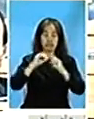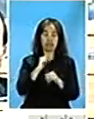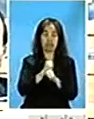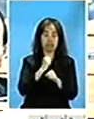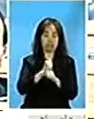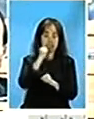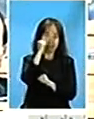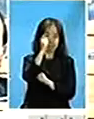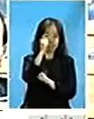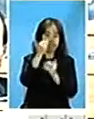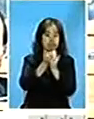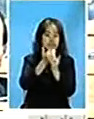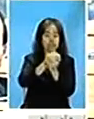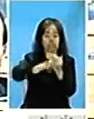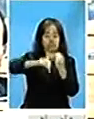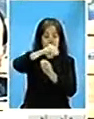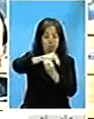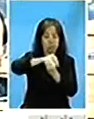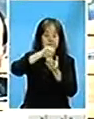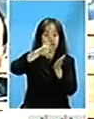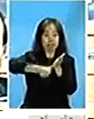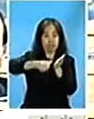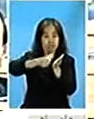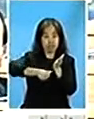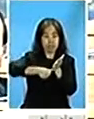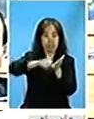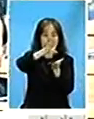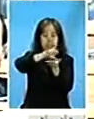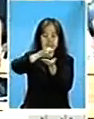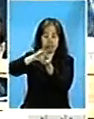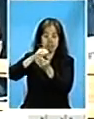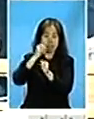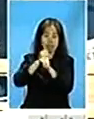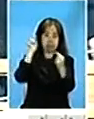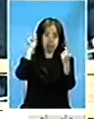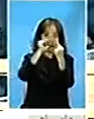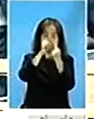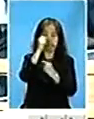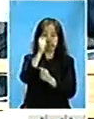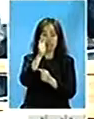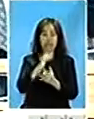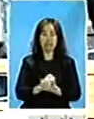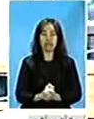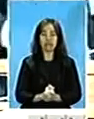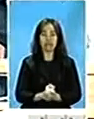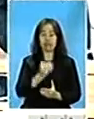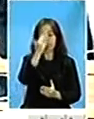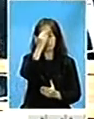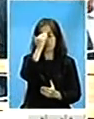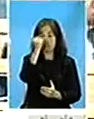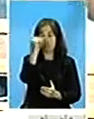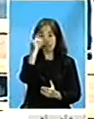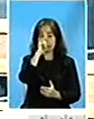งินมาแล้วก็เก็บภาษีของประเทศได้ตามเป้าอย่างแน่นอนครับท่านประธานครับเพราะว่า